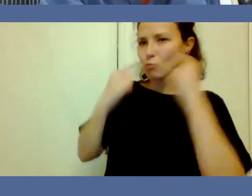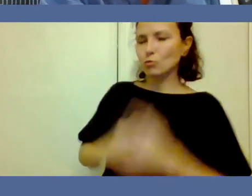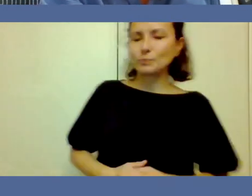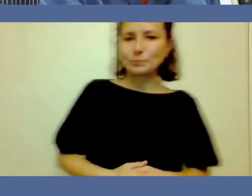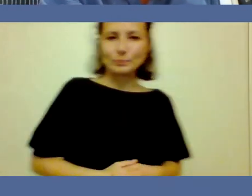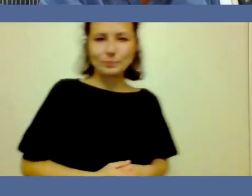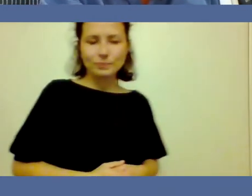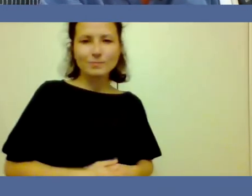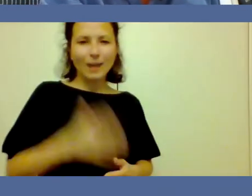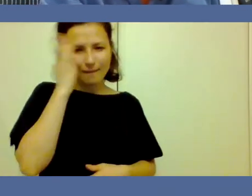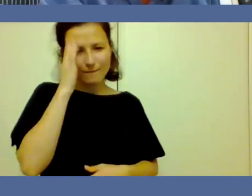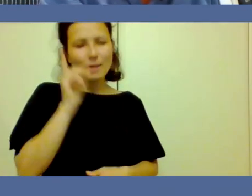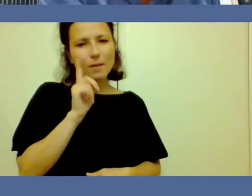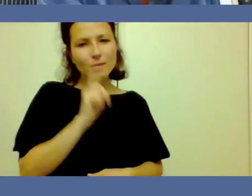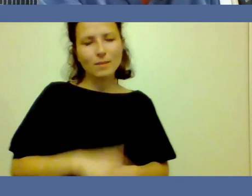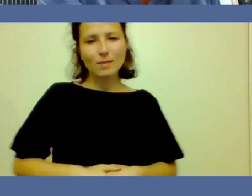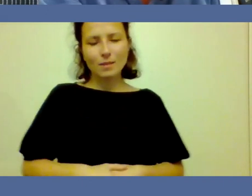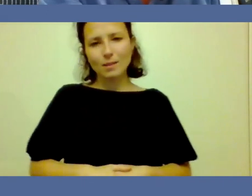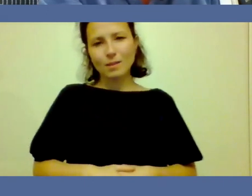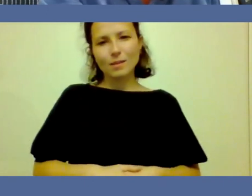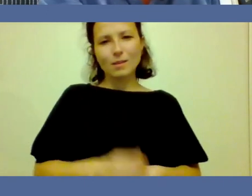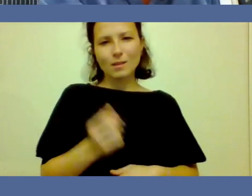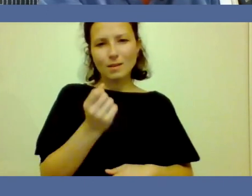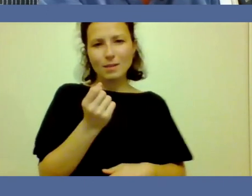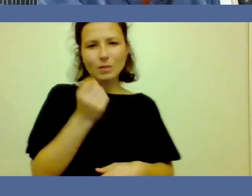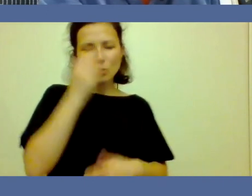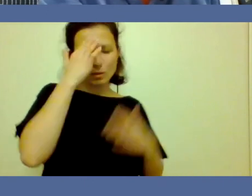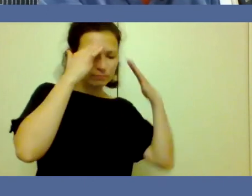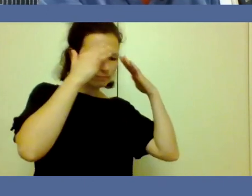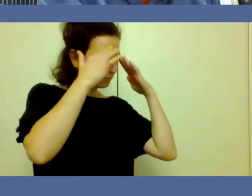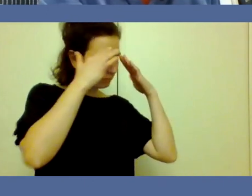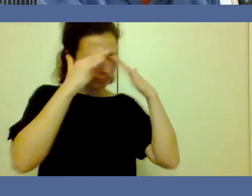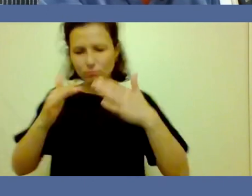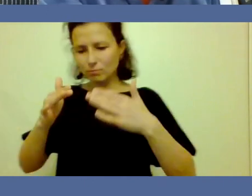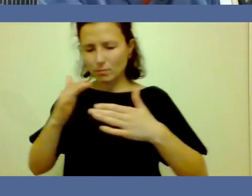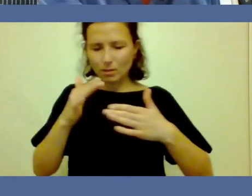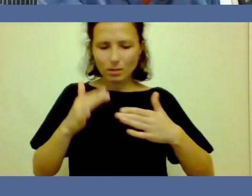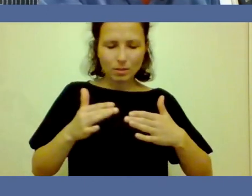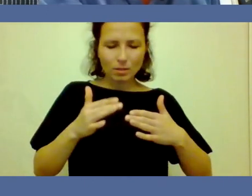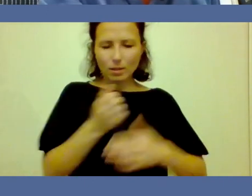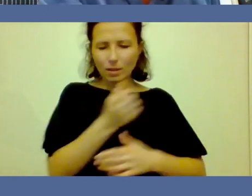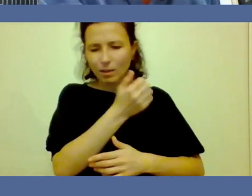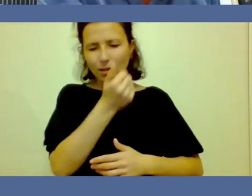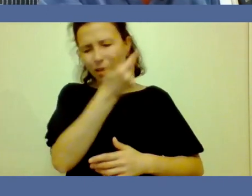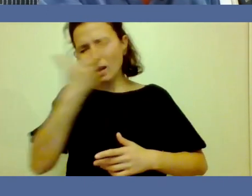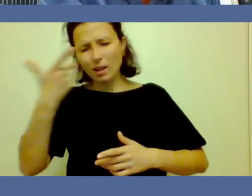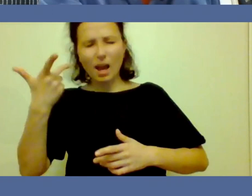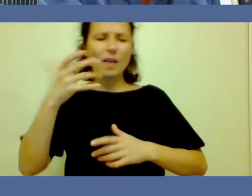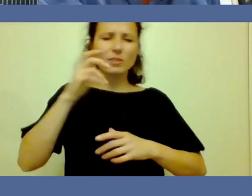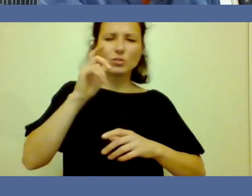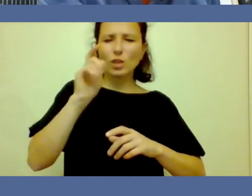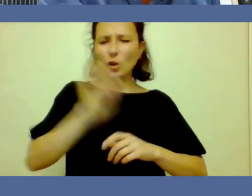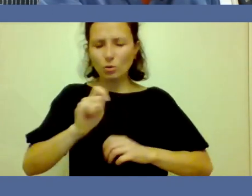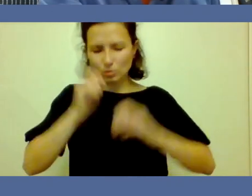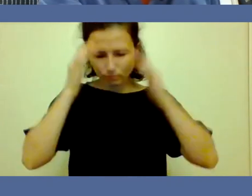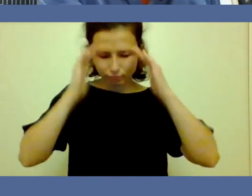pan, odklejam się rzeczywiście i przez te kilkanaście godzin po prostu mnie nie ma. I niech mi pan znajdzie innego człowieka,